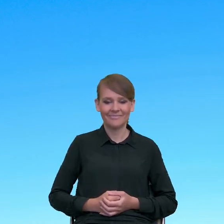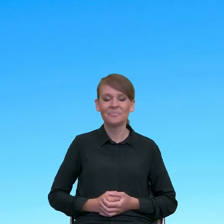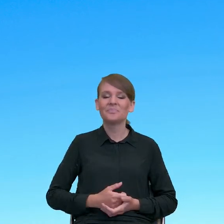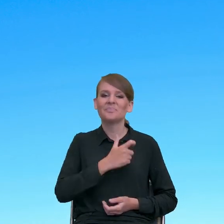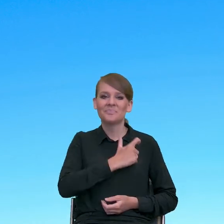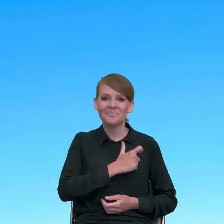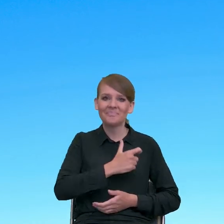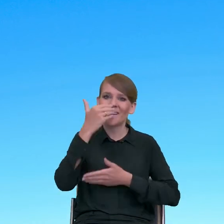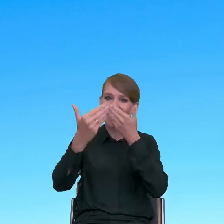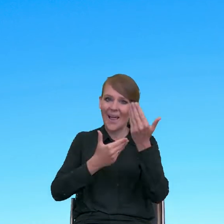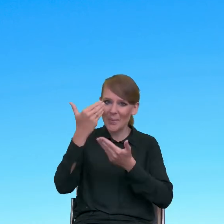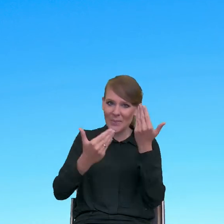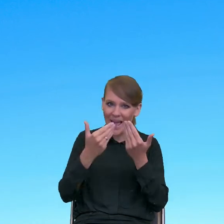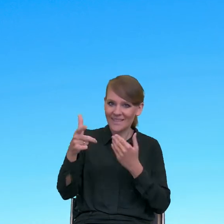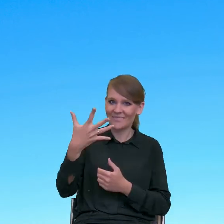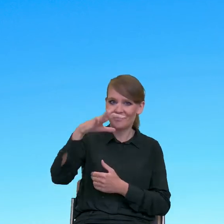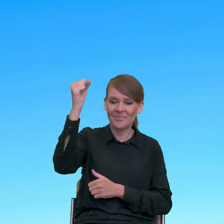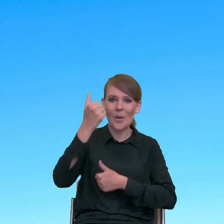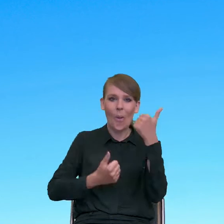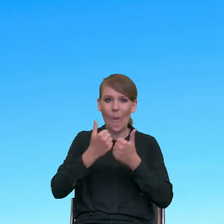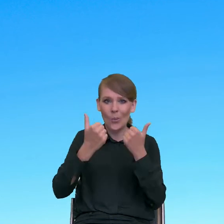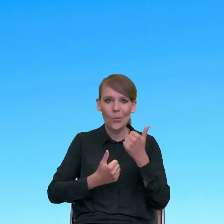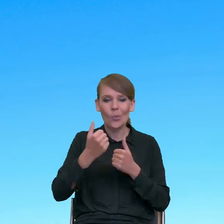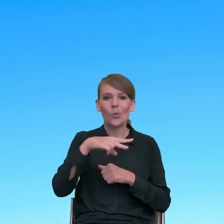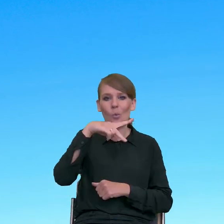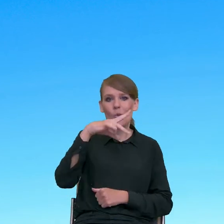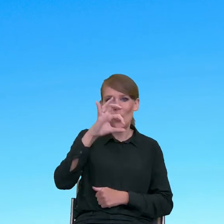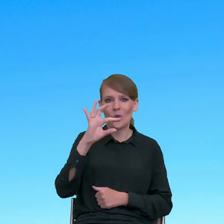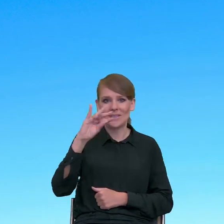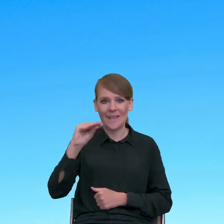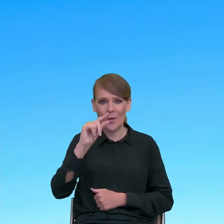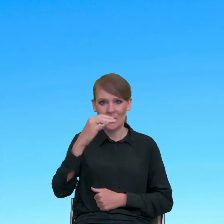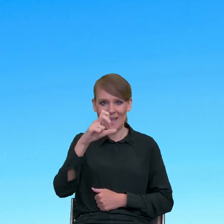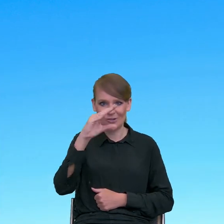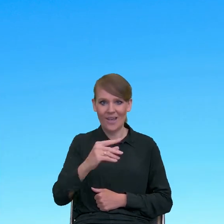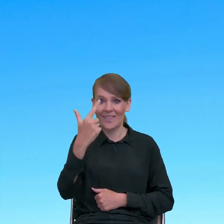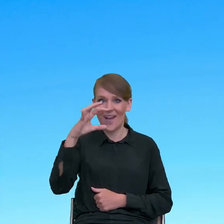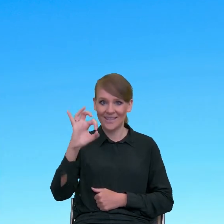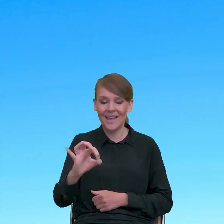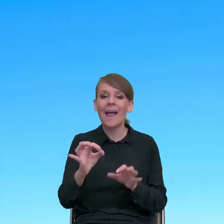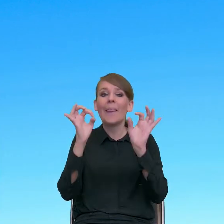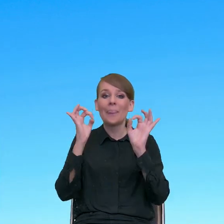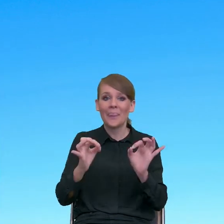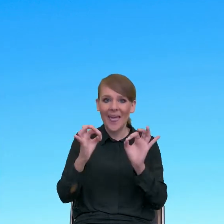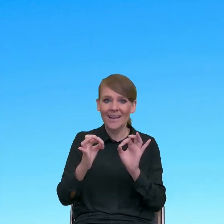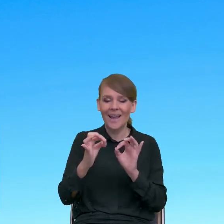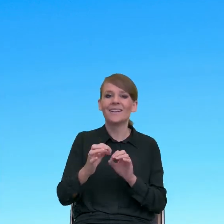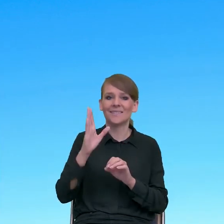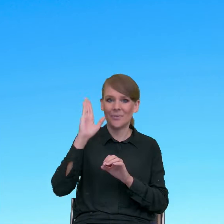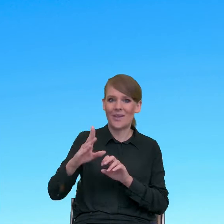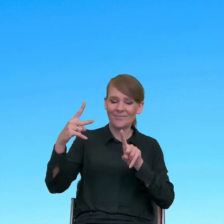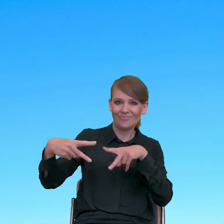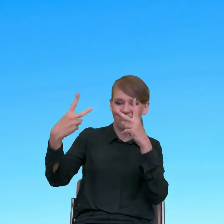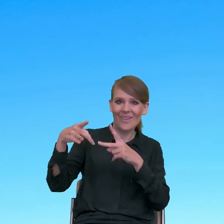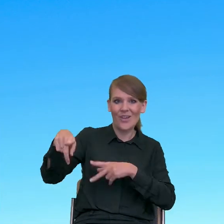Serdecznie gratulujemy zwycięstwa w konkursie Udostępniacze 2.0. Teraz połączymy się ze Szczecinem.